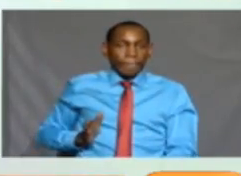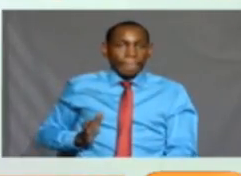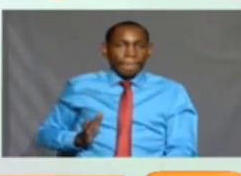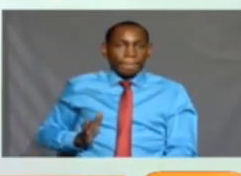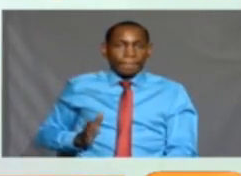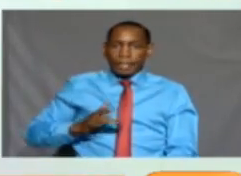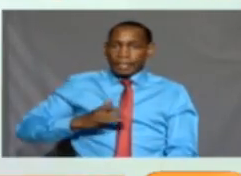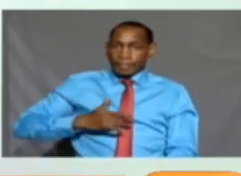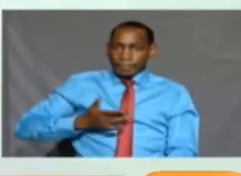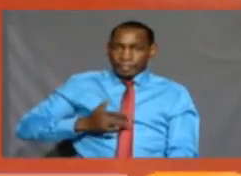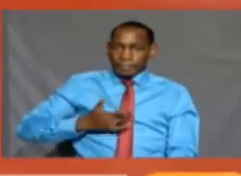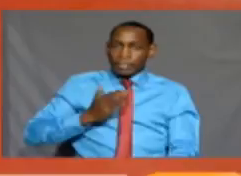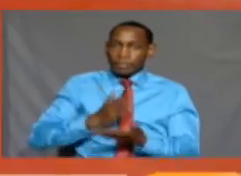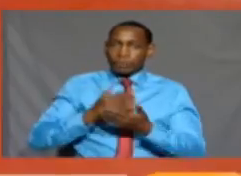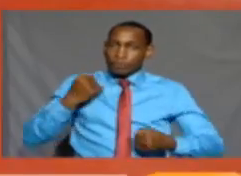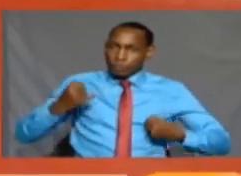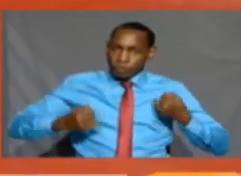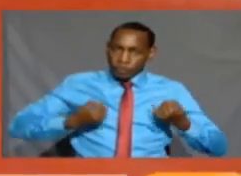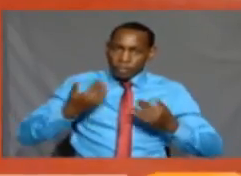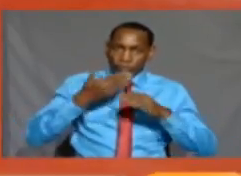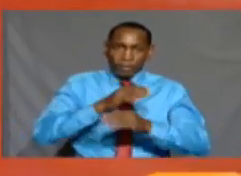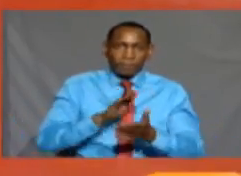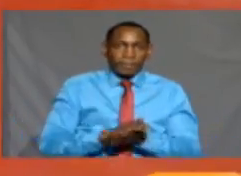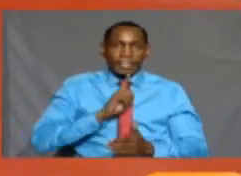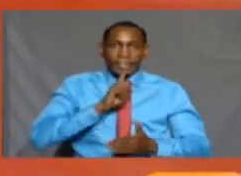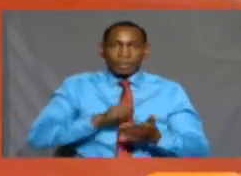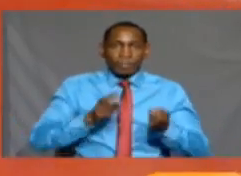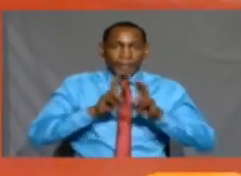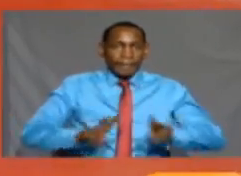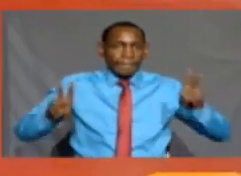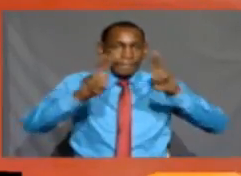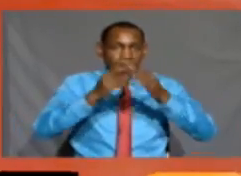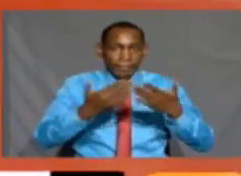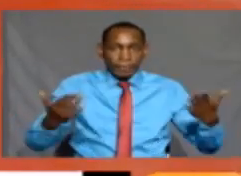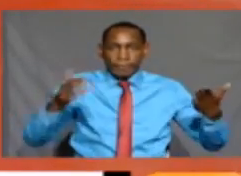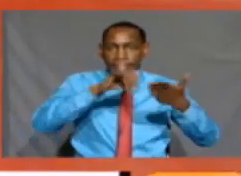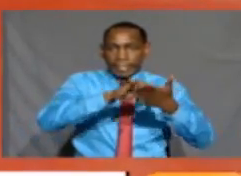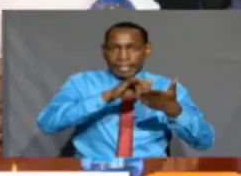I'm feeling overwhelmed to say the value of the property